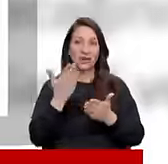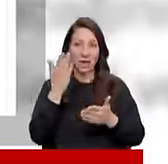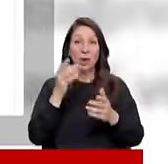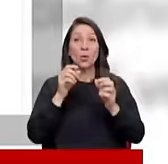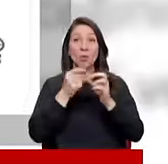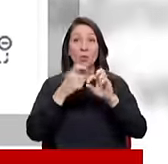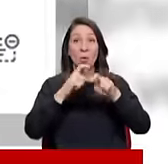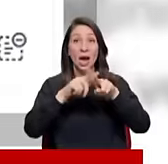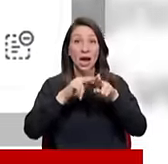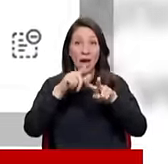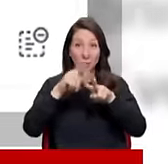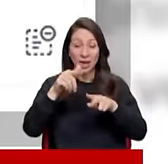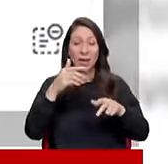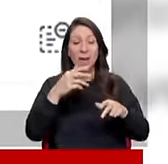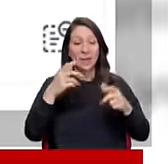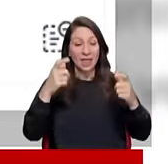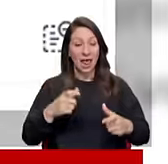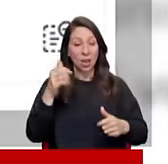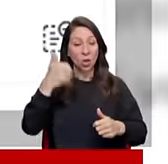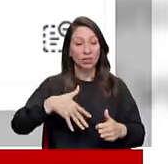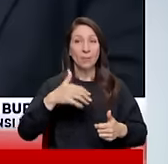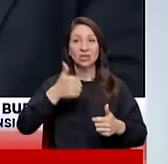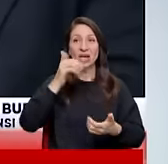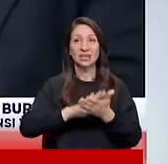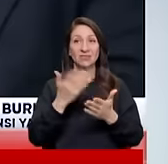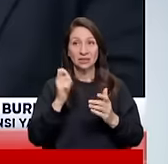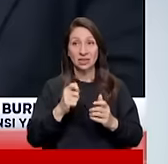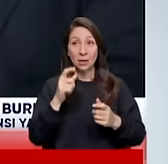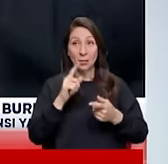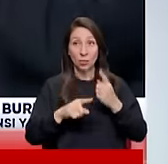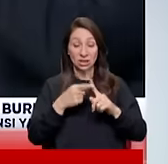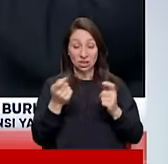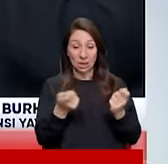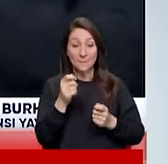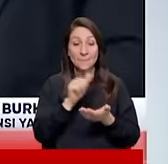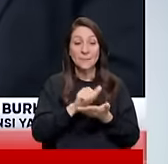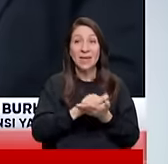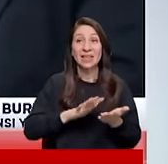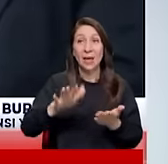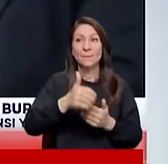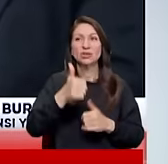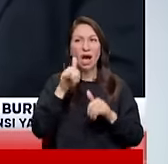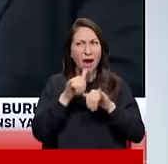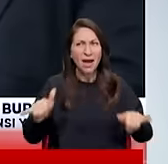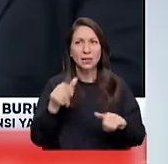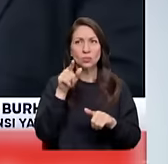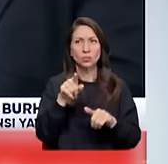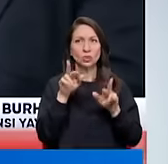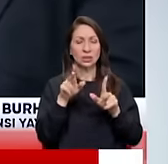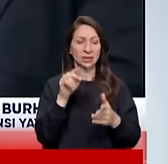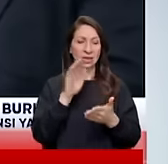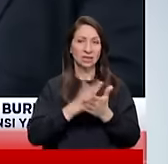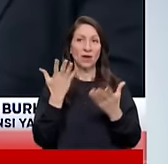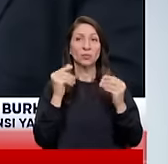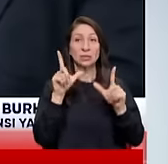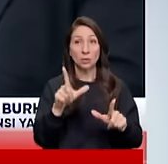Burak Akburak'sa yerel yönetimler başkanlığından istifa etti. Siyasi İşler Başkanlığı ve Medya Başkanlığı'nın da aynı şekilde bu duruş sergilemelerini